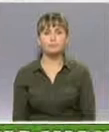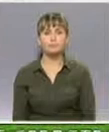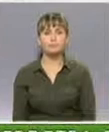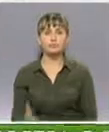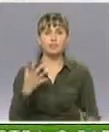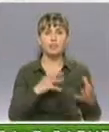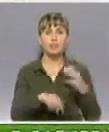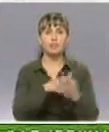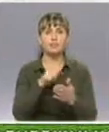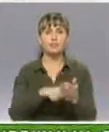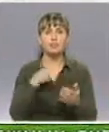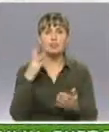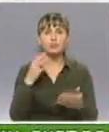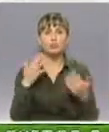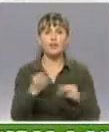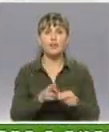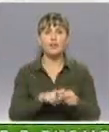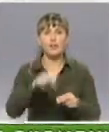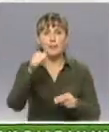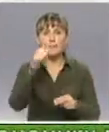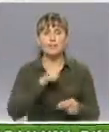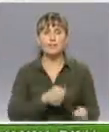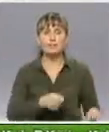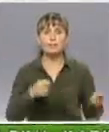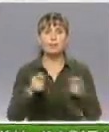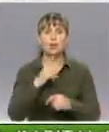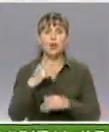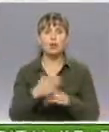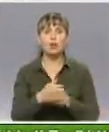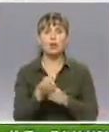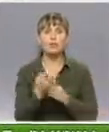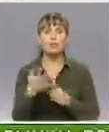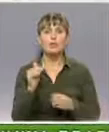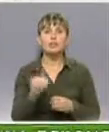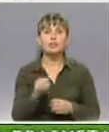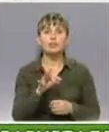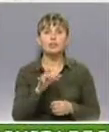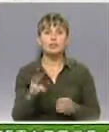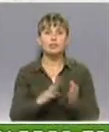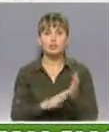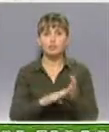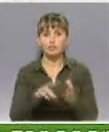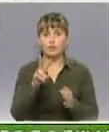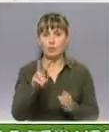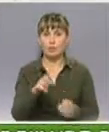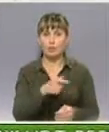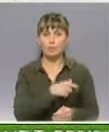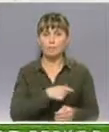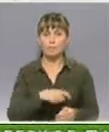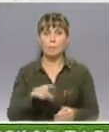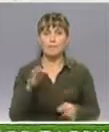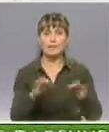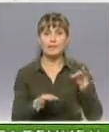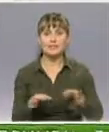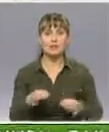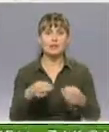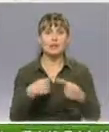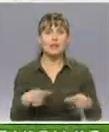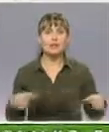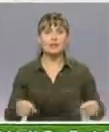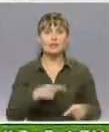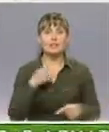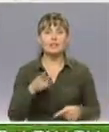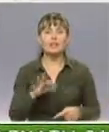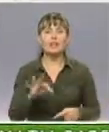Горячий вопрос. В Алматы уже в этом месяце завезут около 15 тысяч тонн 92-го бензина. Эксперты говорят о разных вариантах